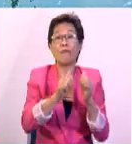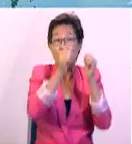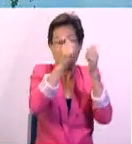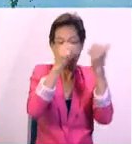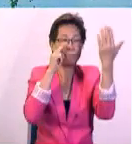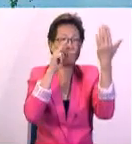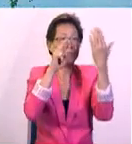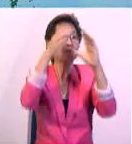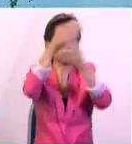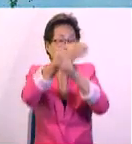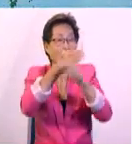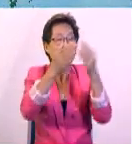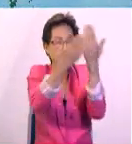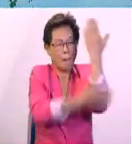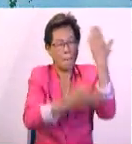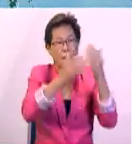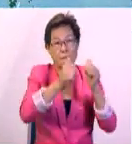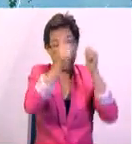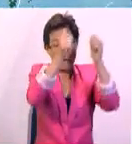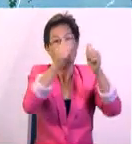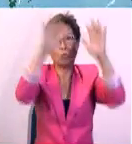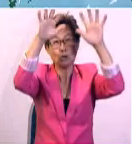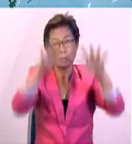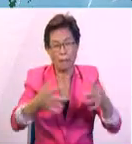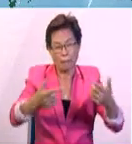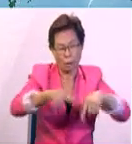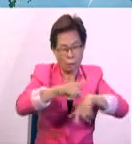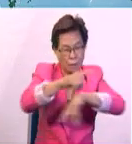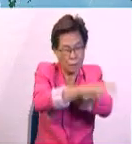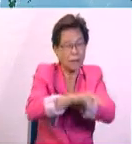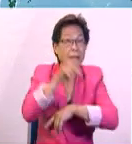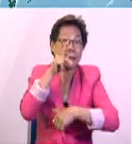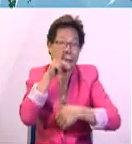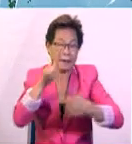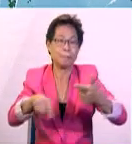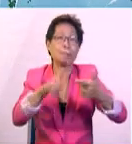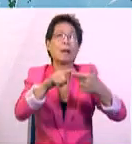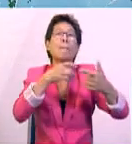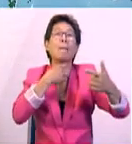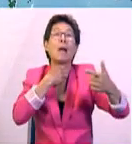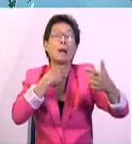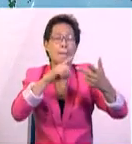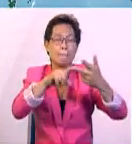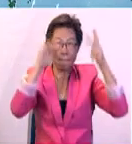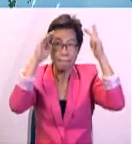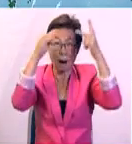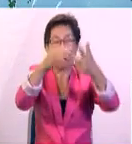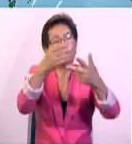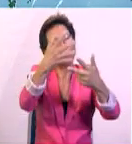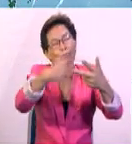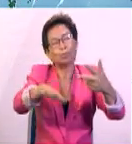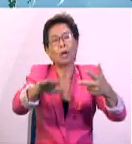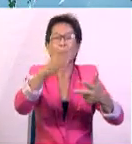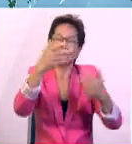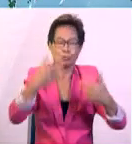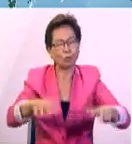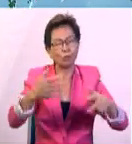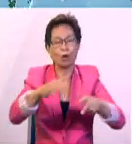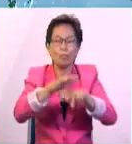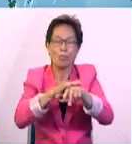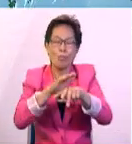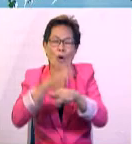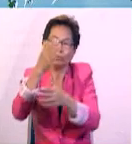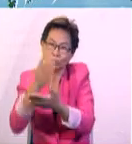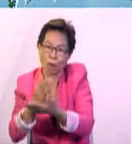dahulu. Hujan yang sedang berlaku sebelum ini di negeri Kedah, Perak dan juga Pahang sudah semakin beransur-ansur